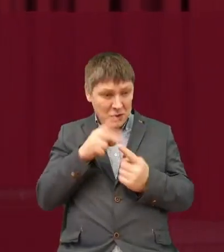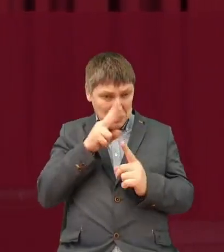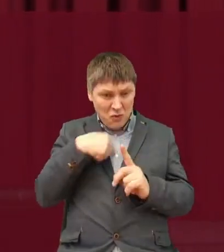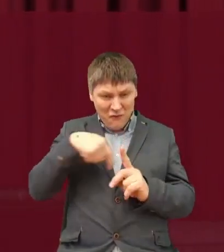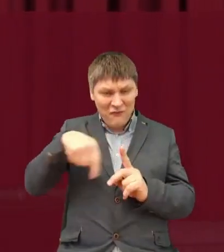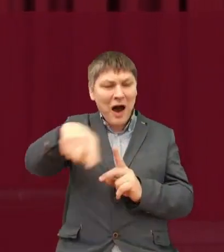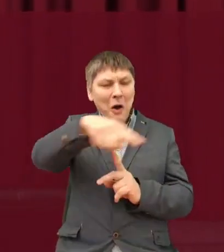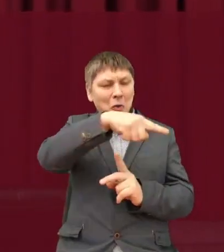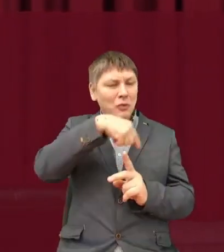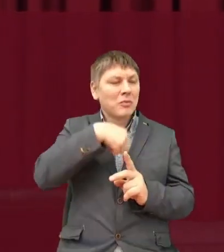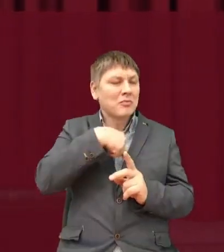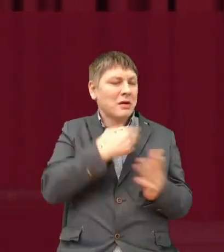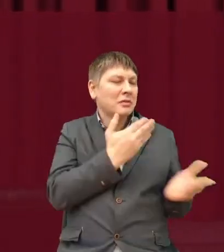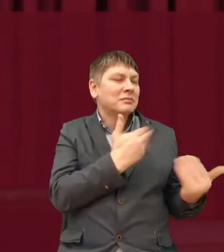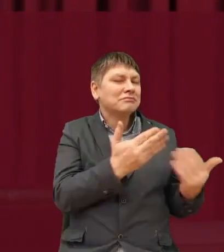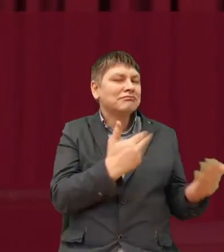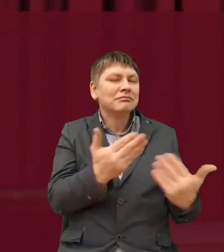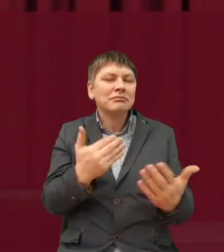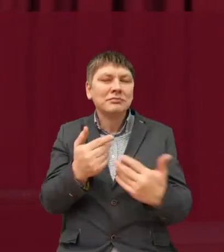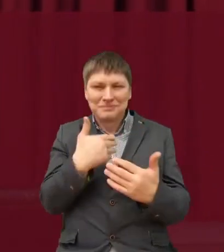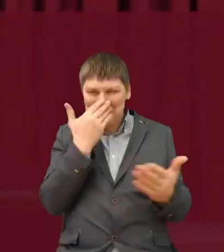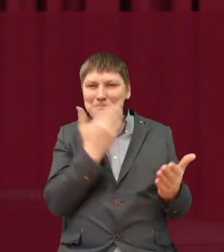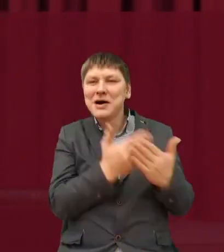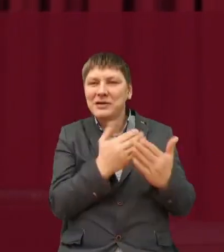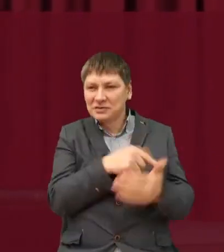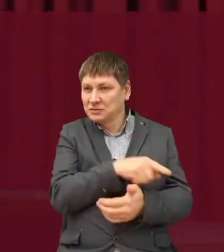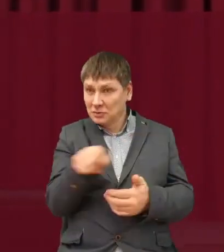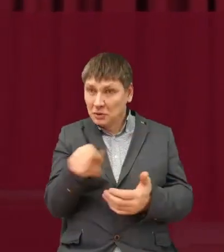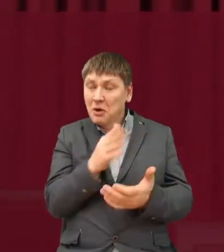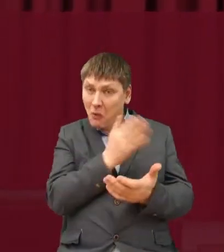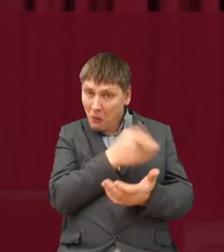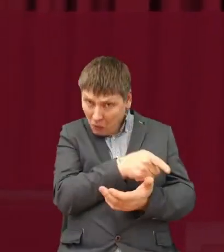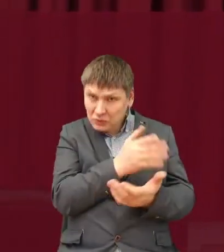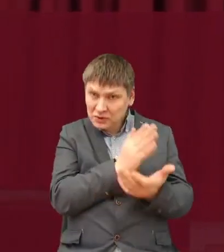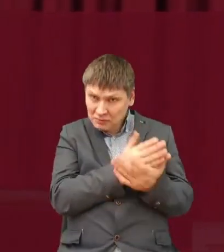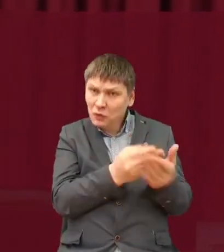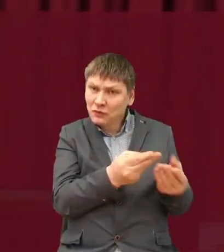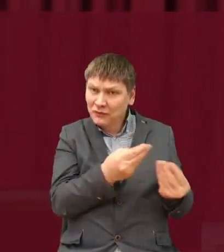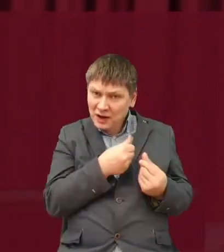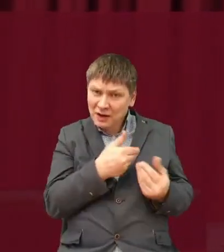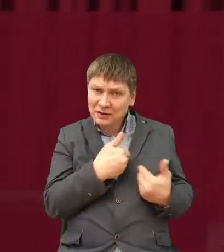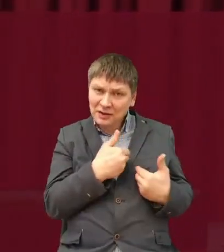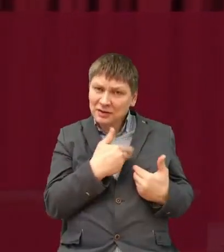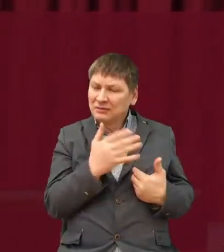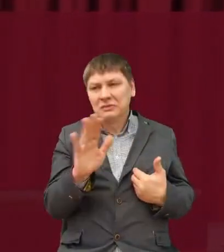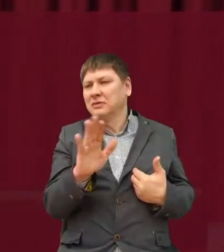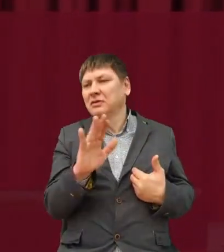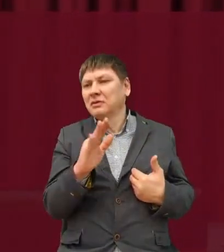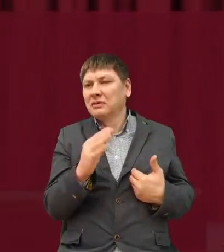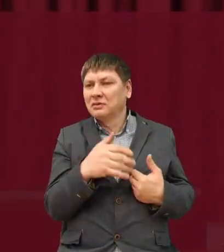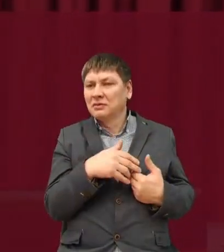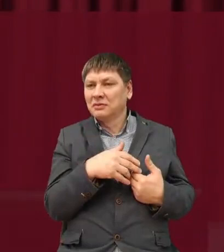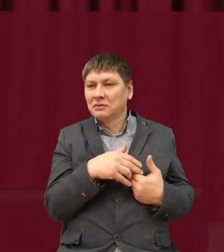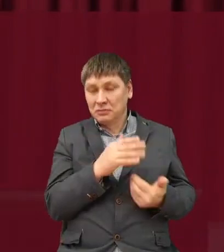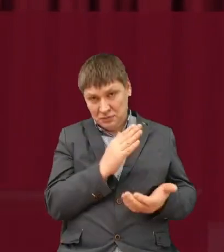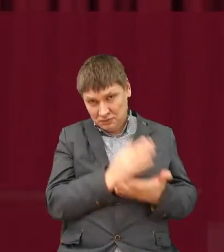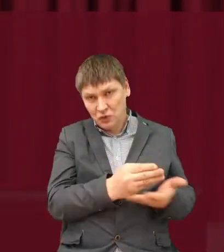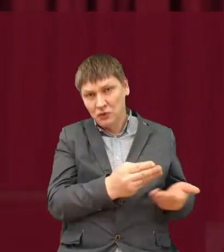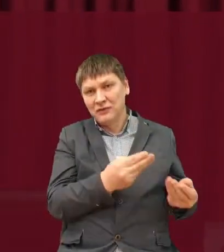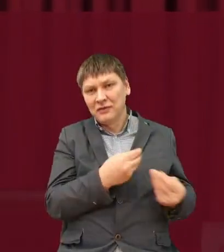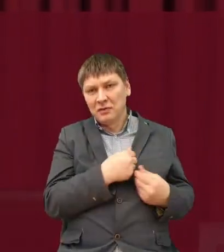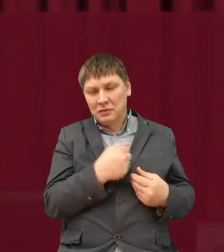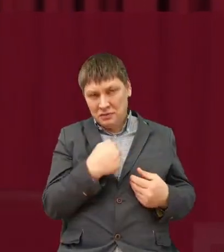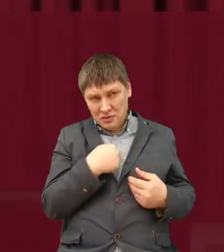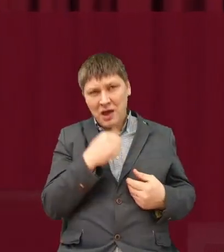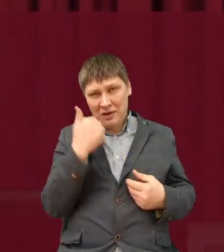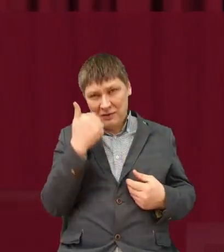люди которые очень близки к нам они имеют непосредственное влияние на нашу жизнь Я за